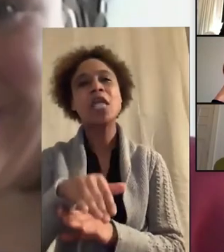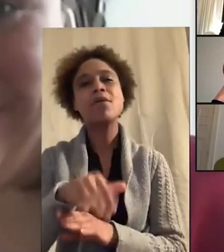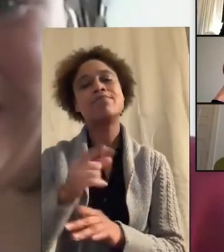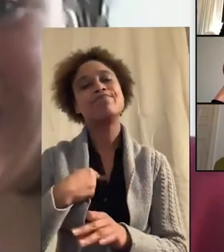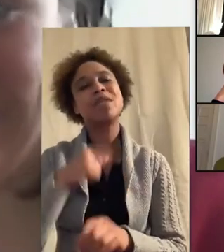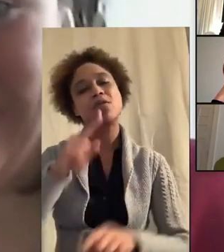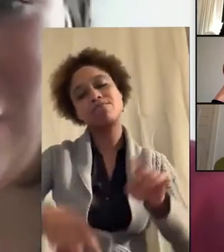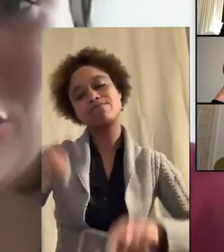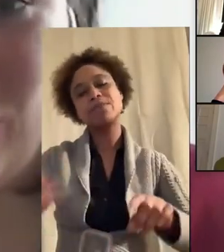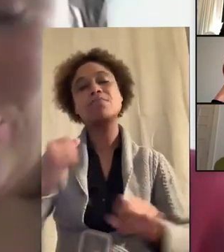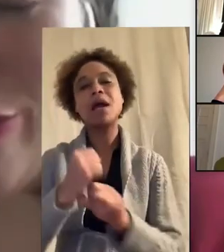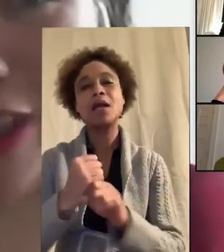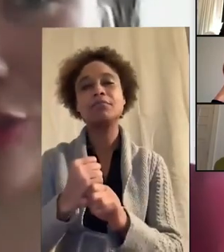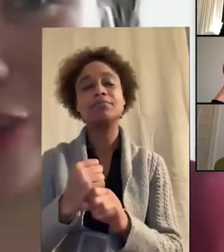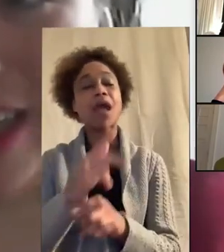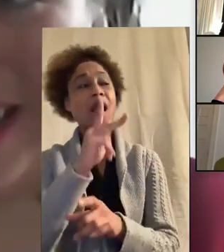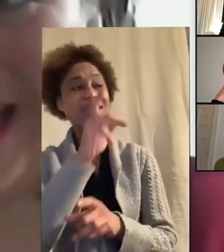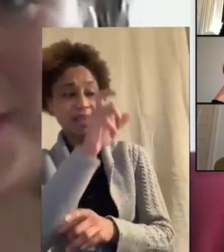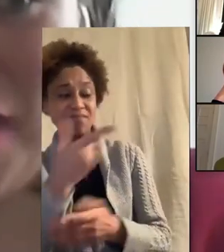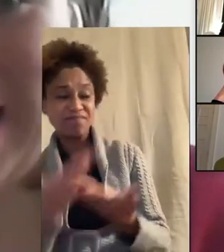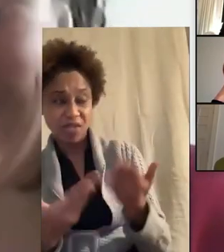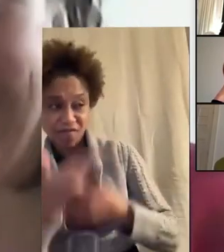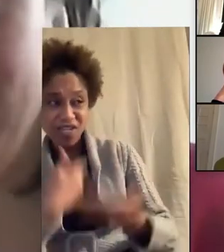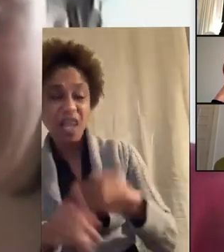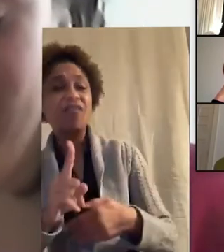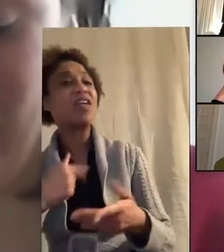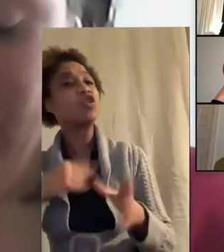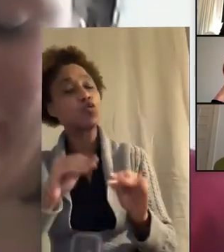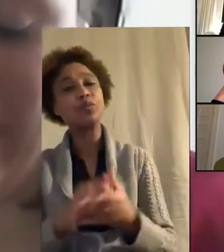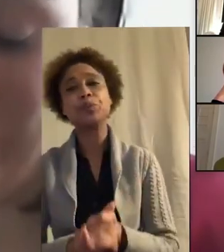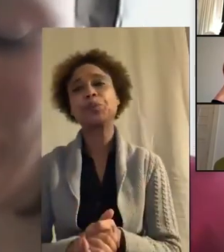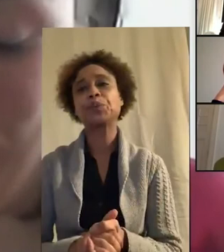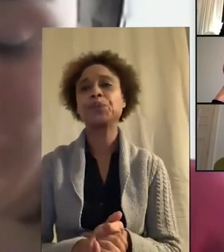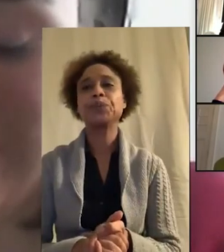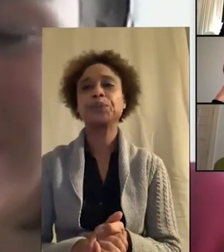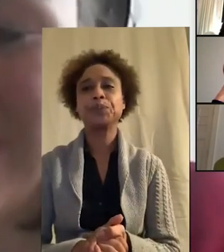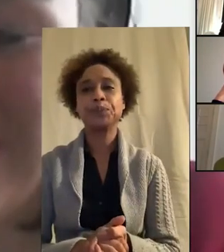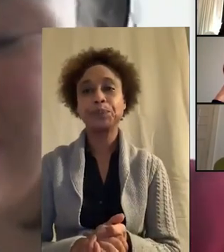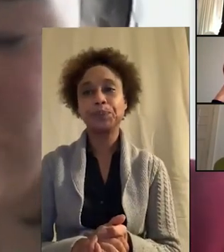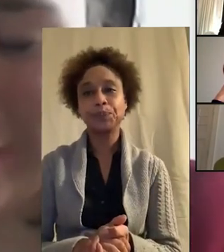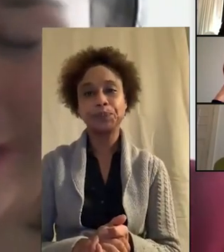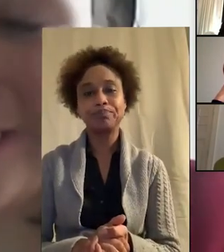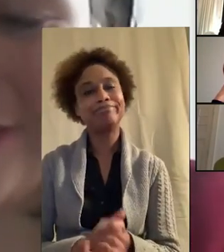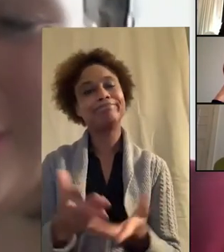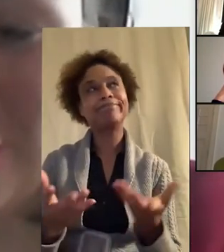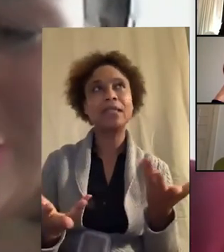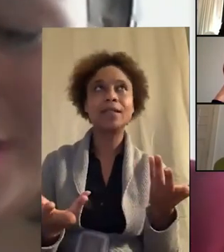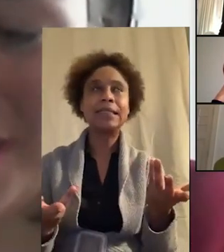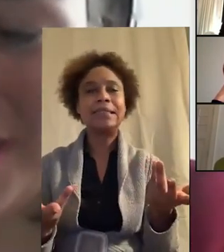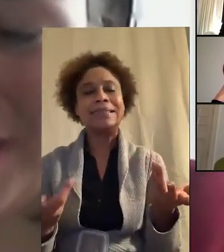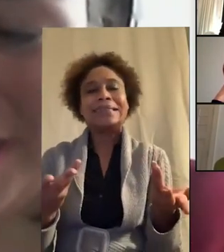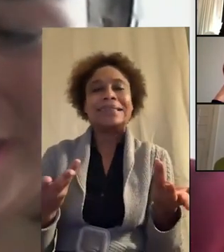is dit dan echt niet groot genoeg of niet goed ingericht? Maar het heeft echt wel heel veel geld gekost. Dus ik denk dat het